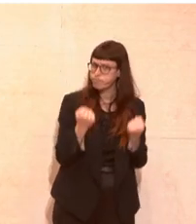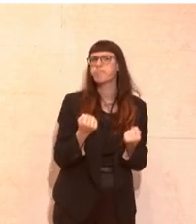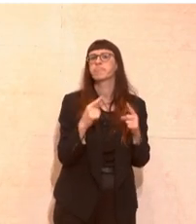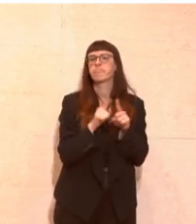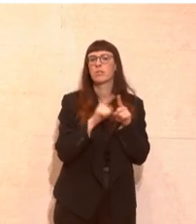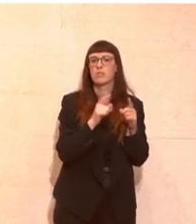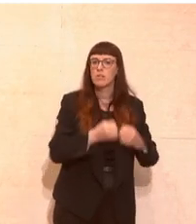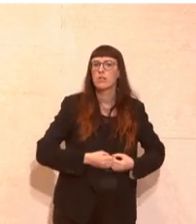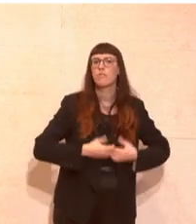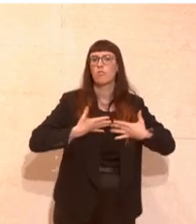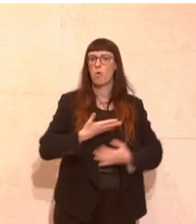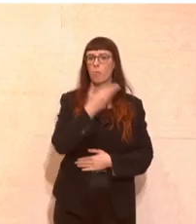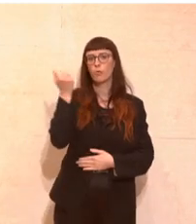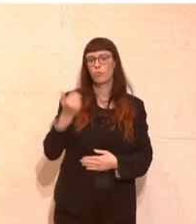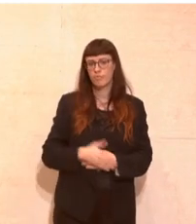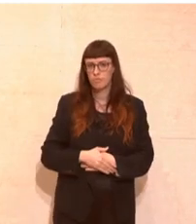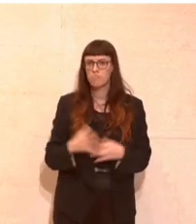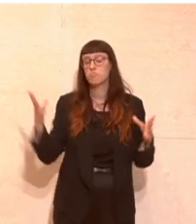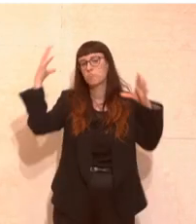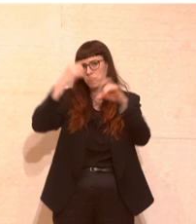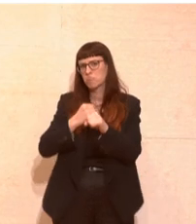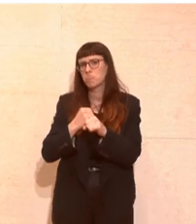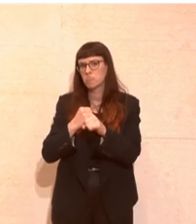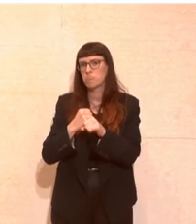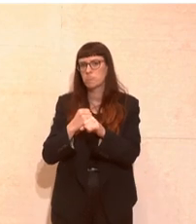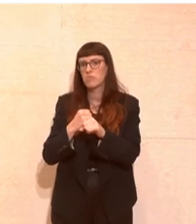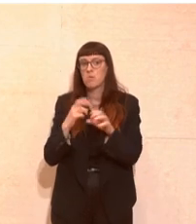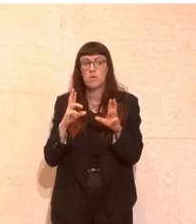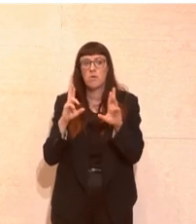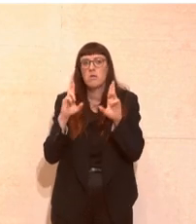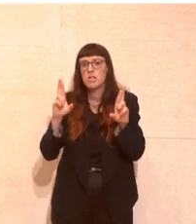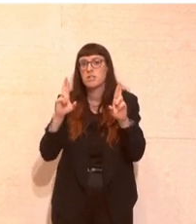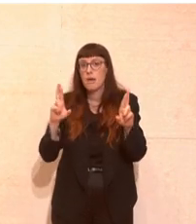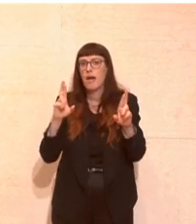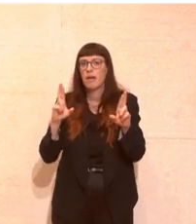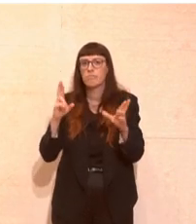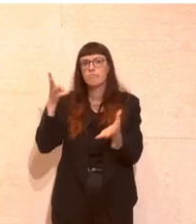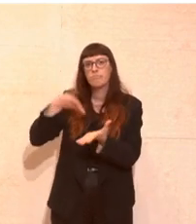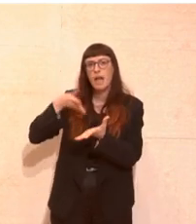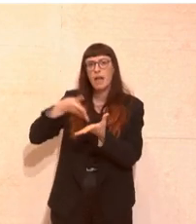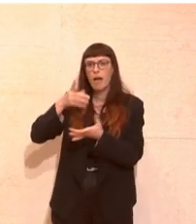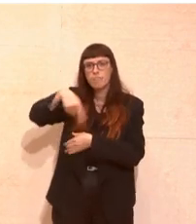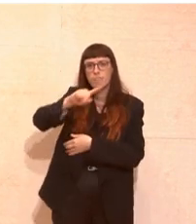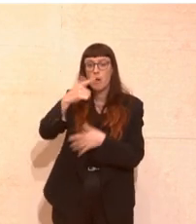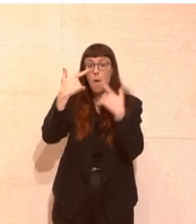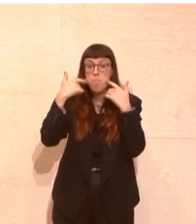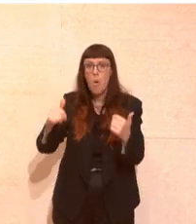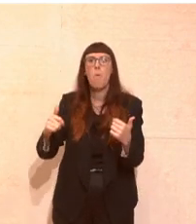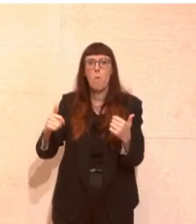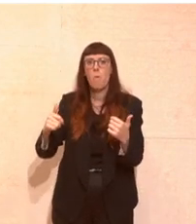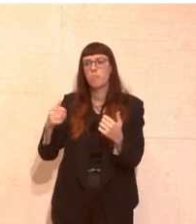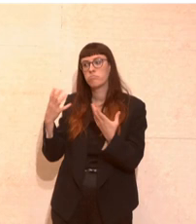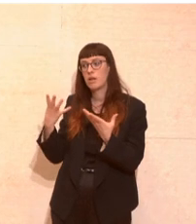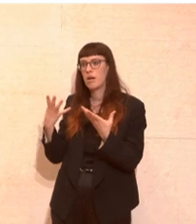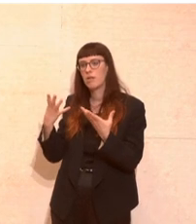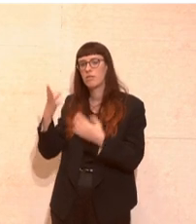des adolescents. Donc, pour résumer, j'espère vous avoir montré quelques données qui montrent à quel point il y a un impact majeur du sommeil sur